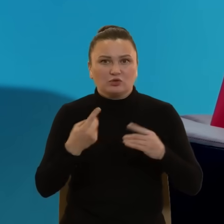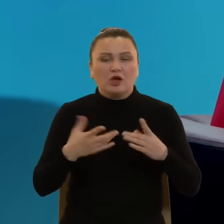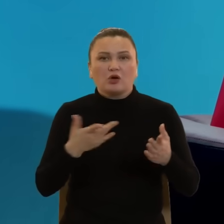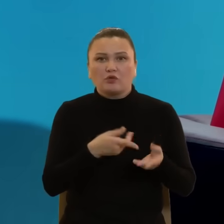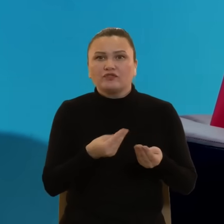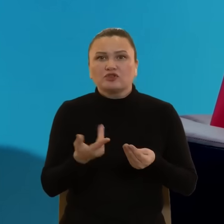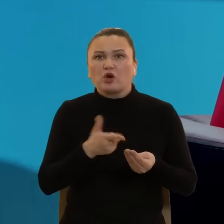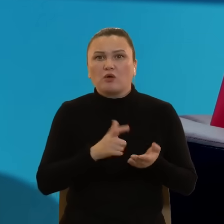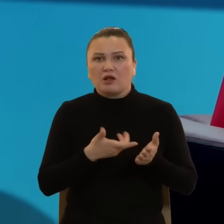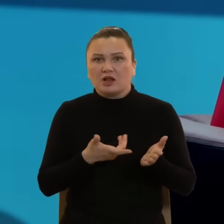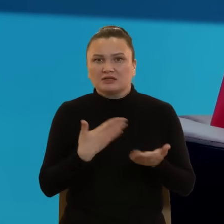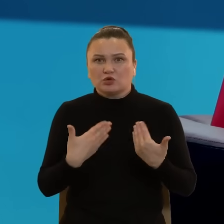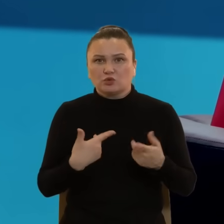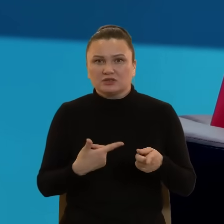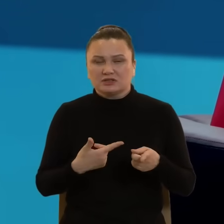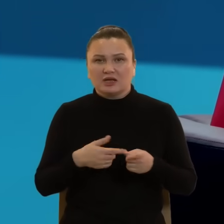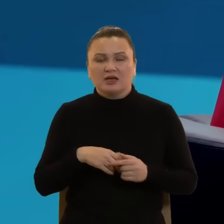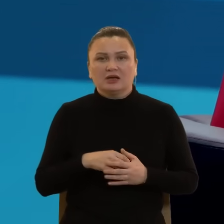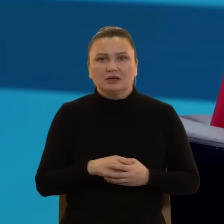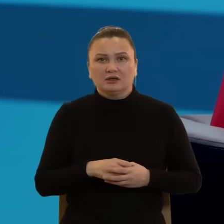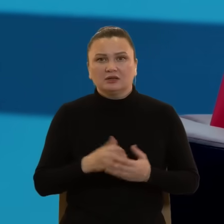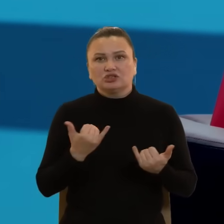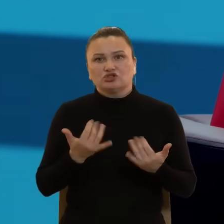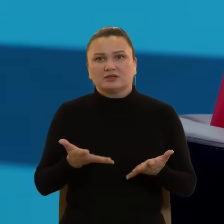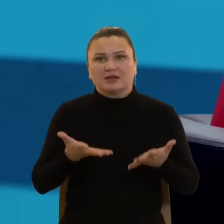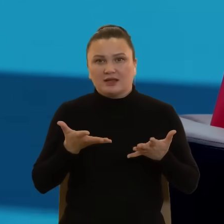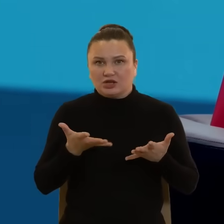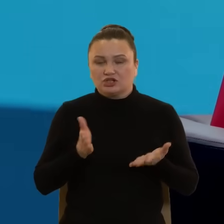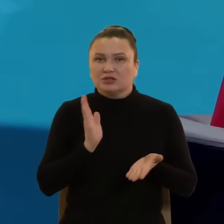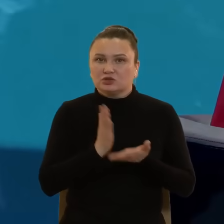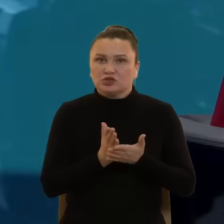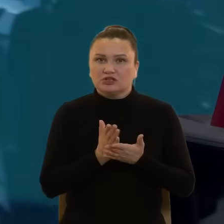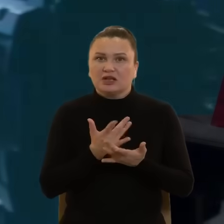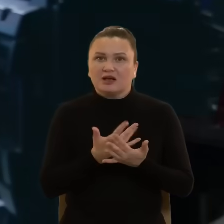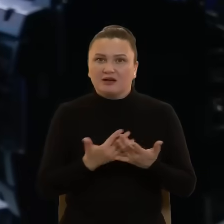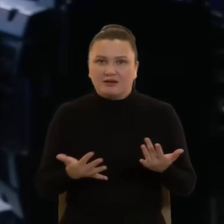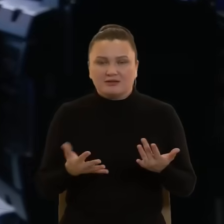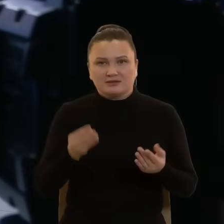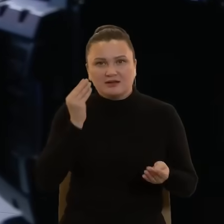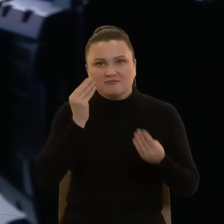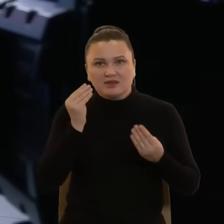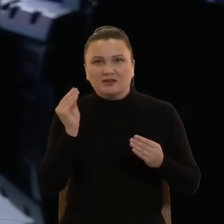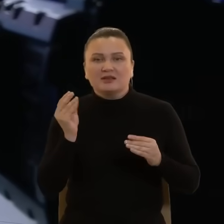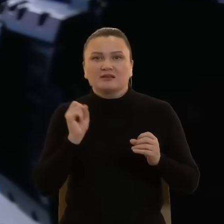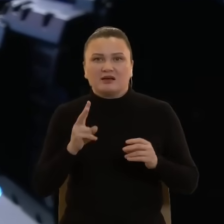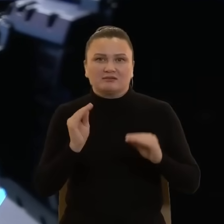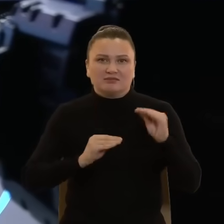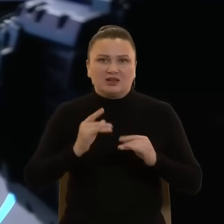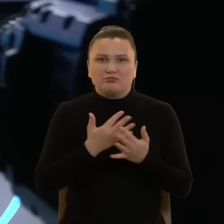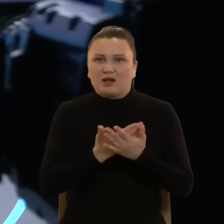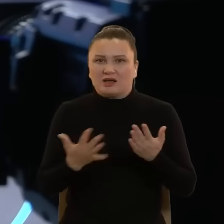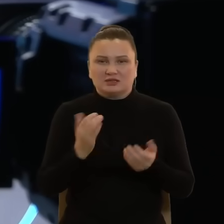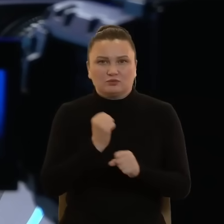какому классу они относятся? На самом деле сейчас, конечно же, существуют разные подходы к разработке антибиотиков. Это не только